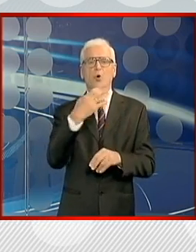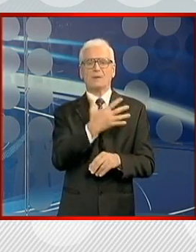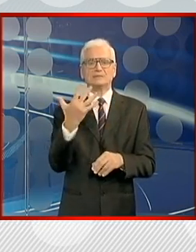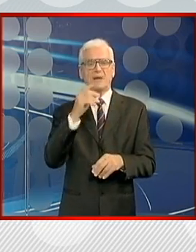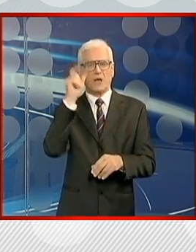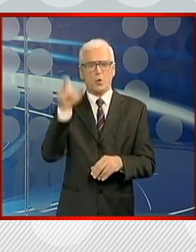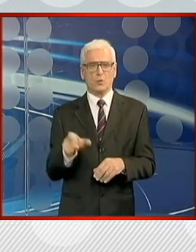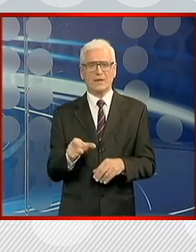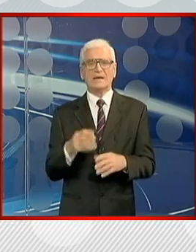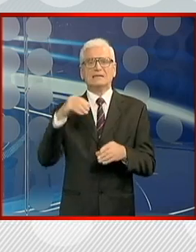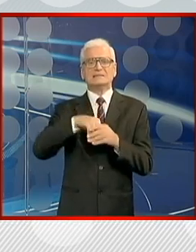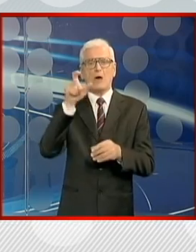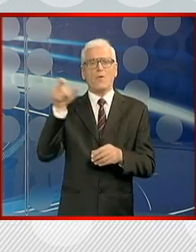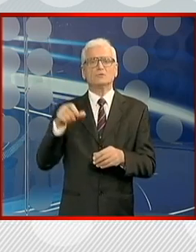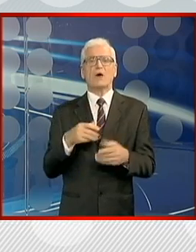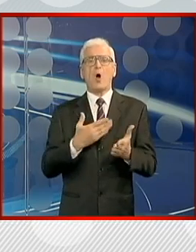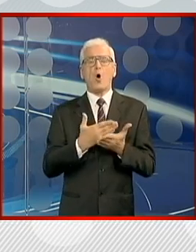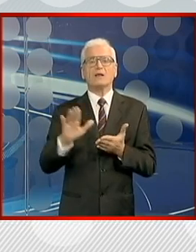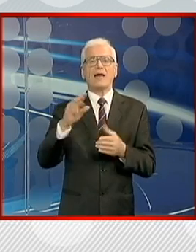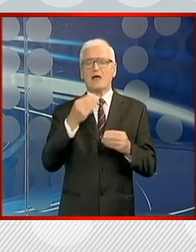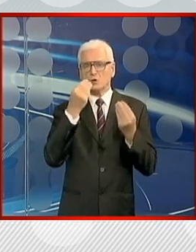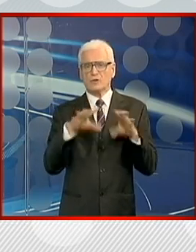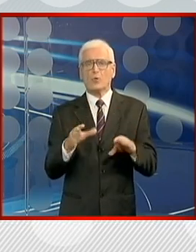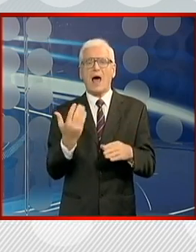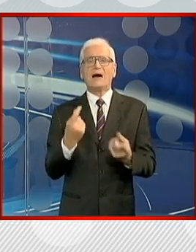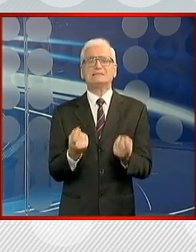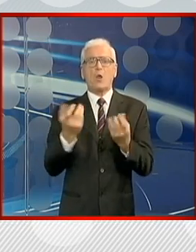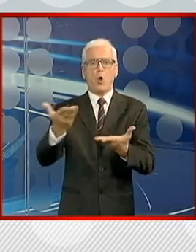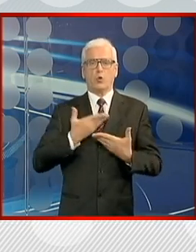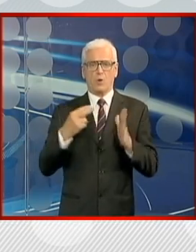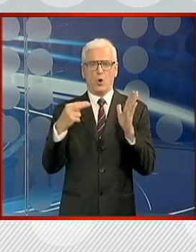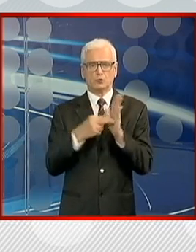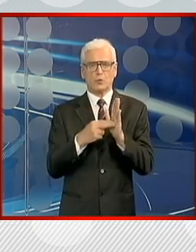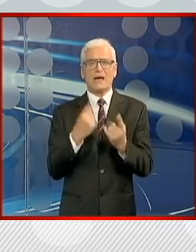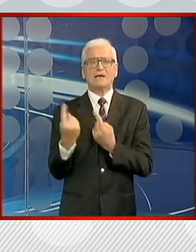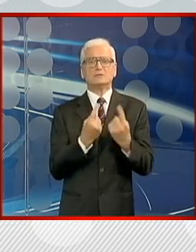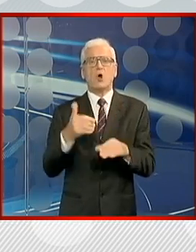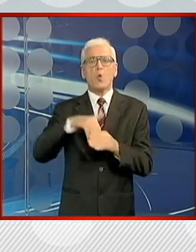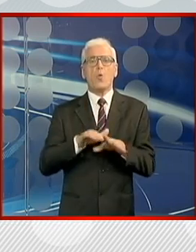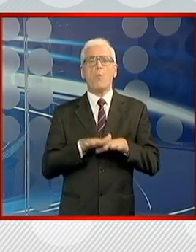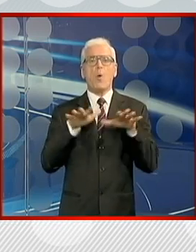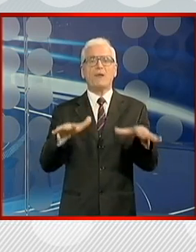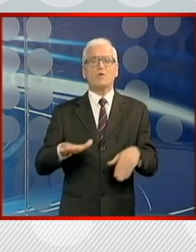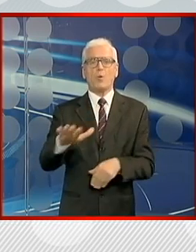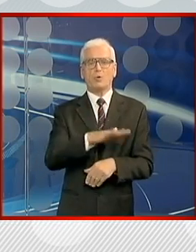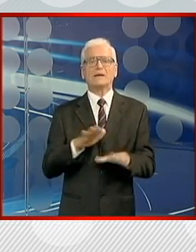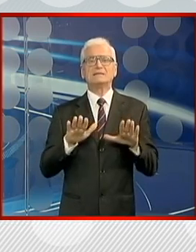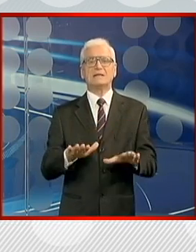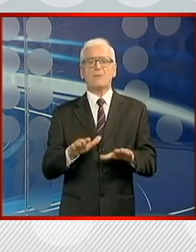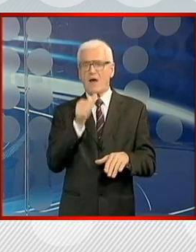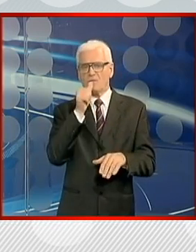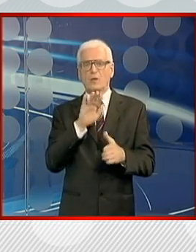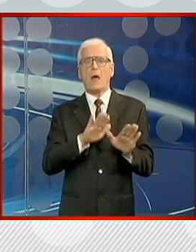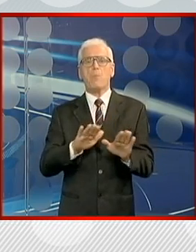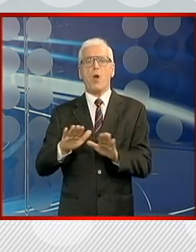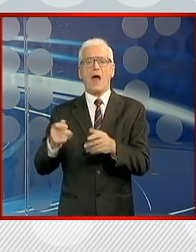155 ljudi. Stanovništvo otklanja posljedice, a selo je dobilo struju. Situacija u poplavljenom području je stabilna, a